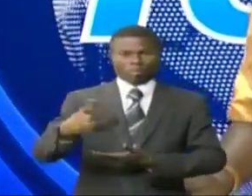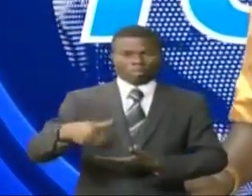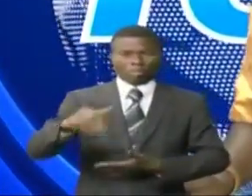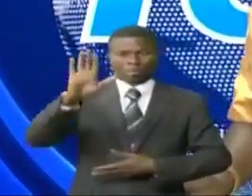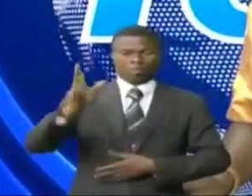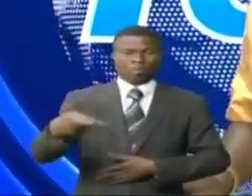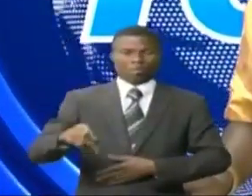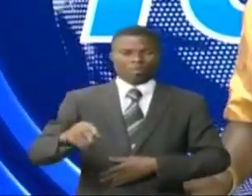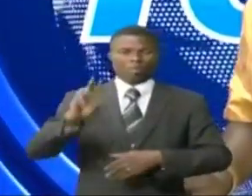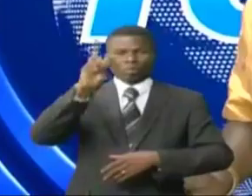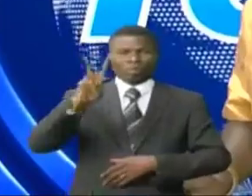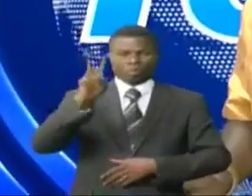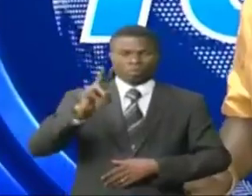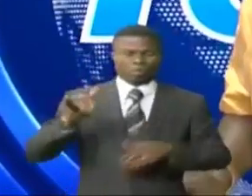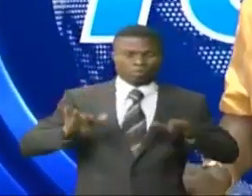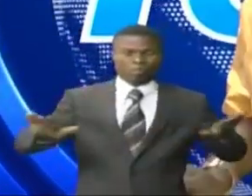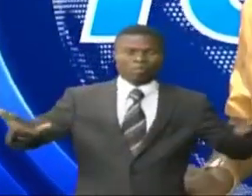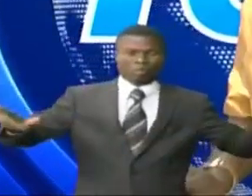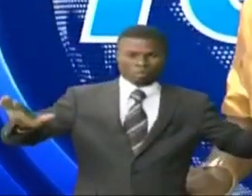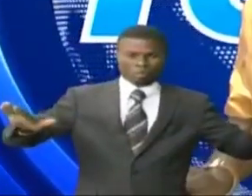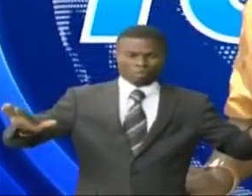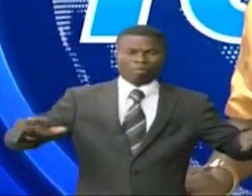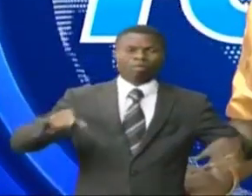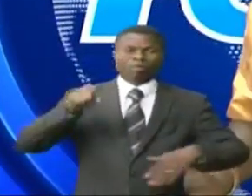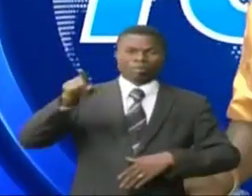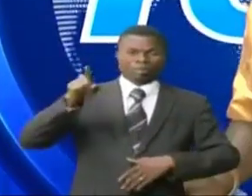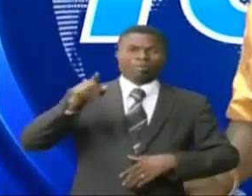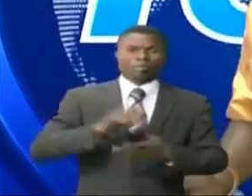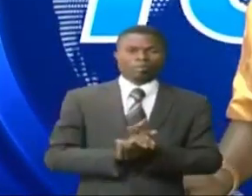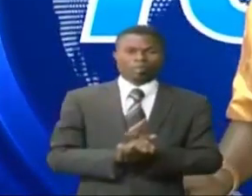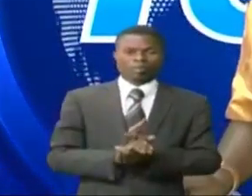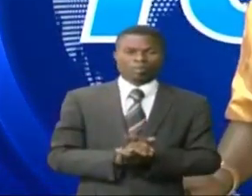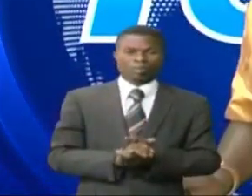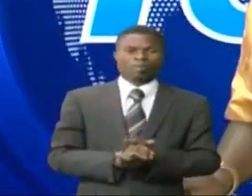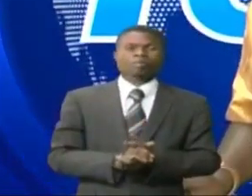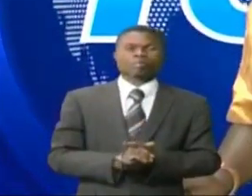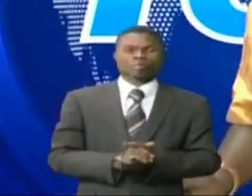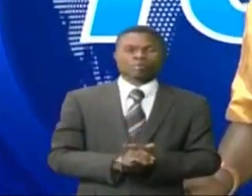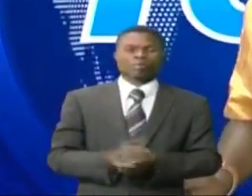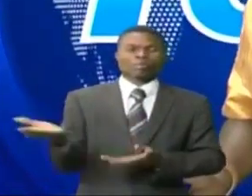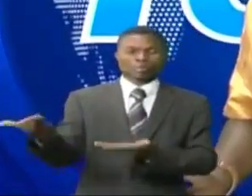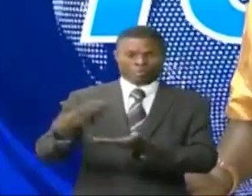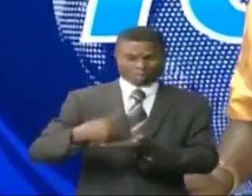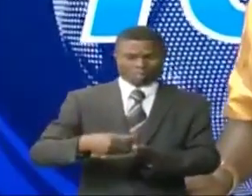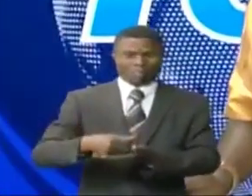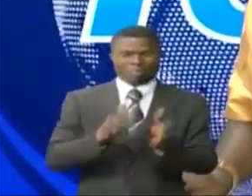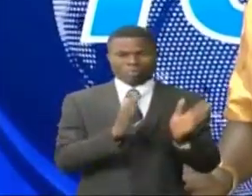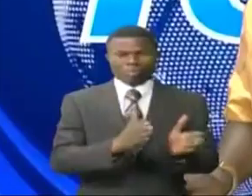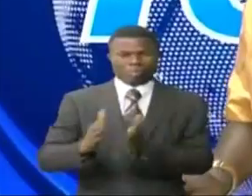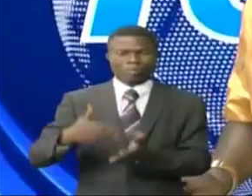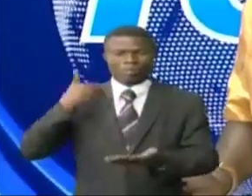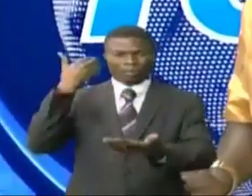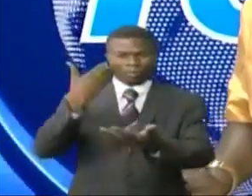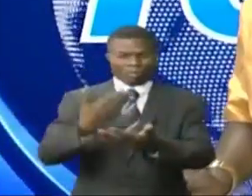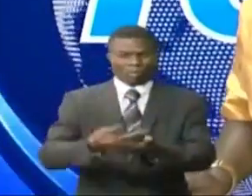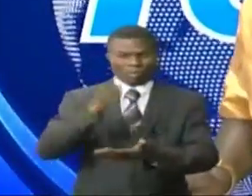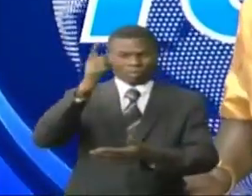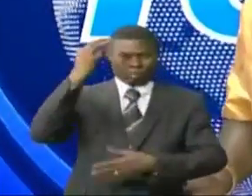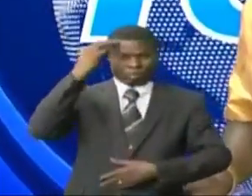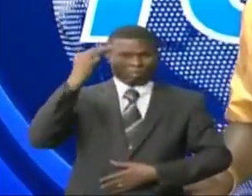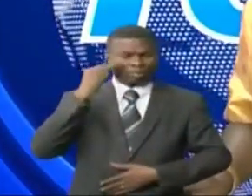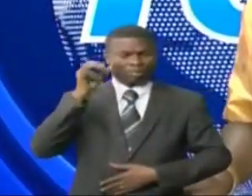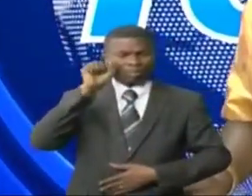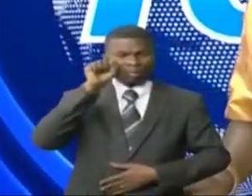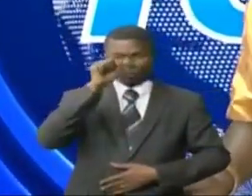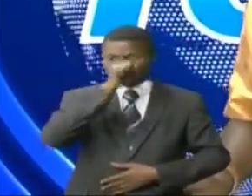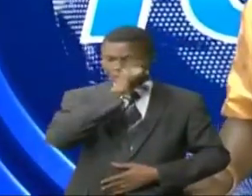ce vendredi à l'aéroport. Christophe Basséané-Nanga dit être revenu pour préparer l'arrivée du Premier ministre